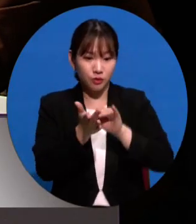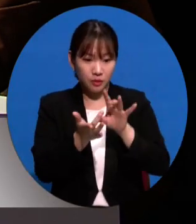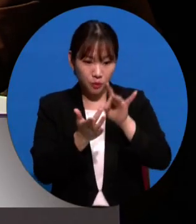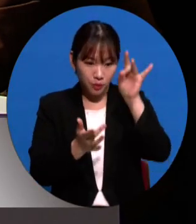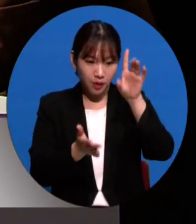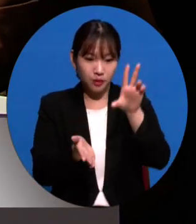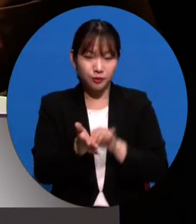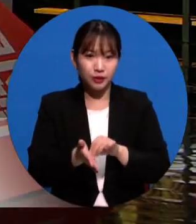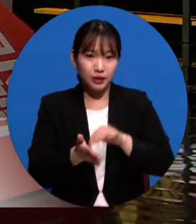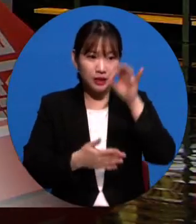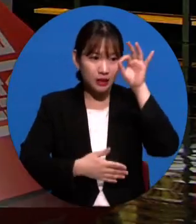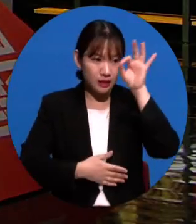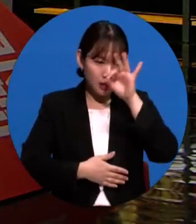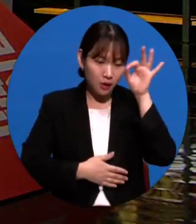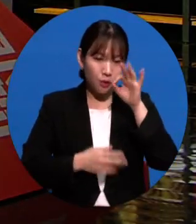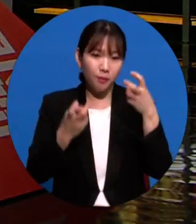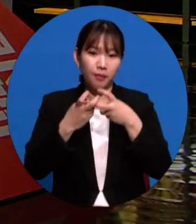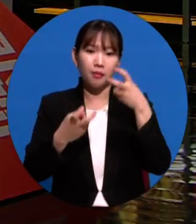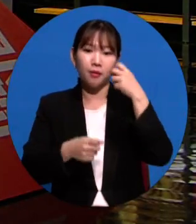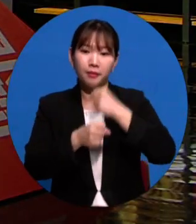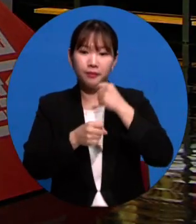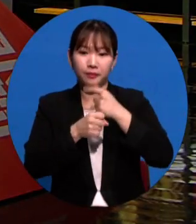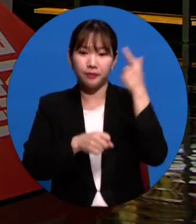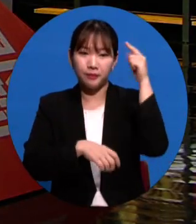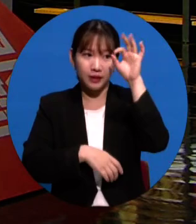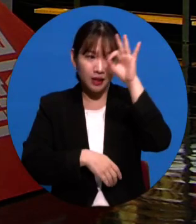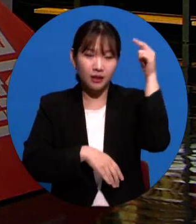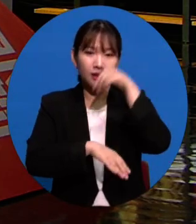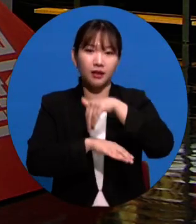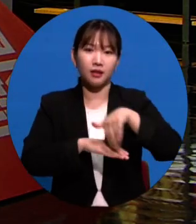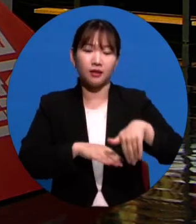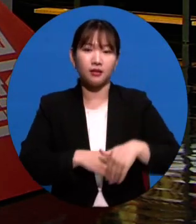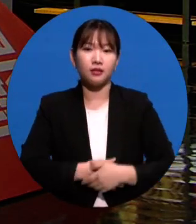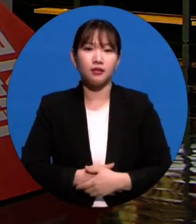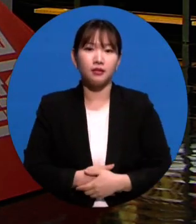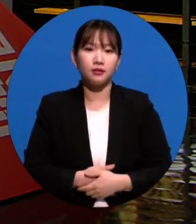문제점을 살피고 대안을 찾아 나갈 예정입니다. MBC 뉴스 우종훈입니다.